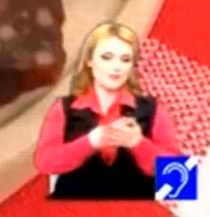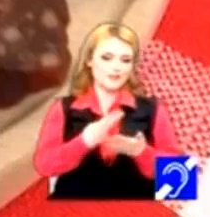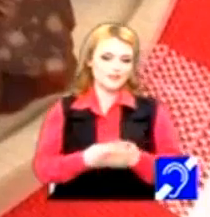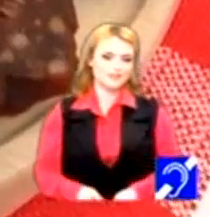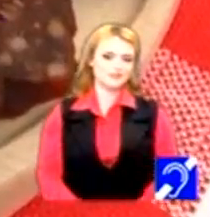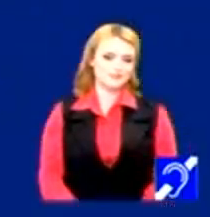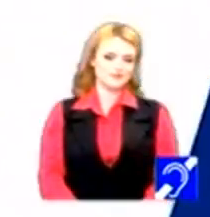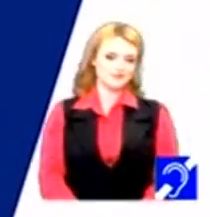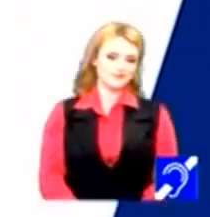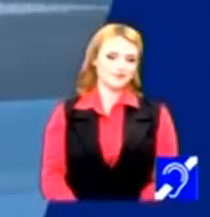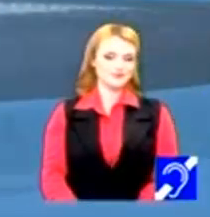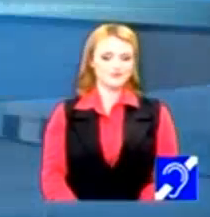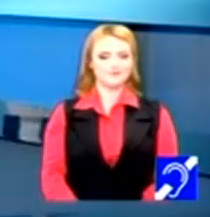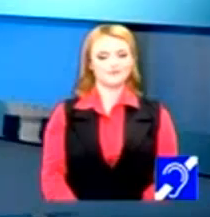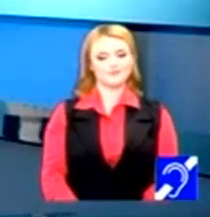telejurnal.